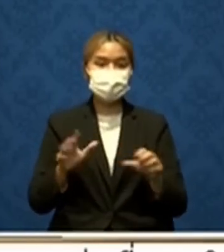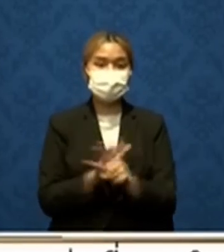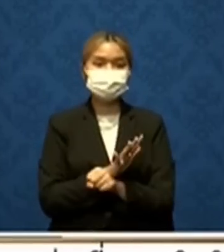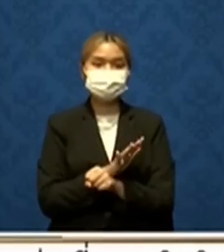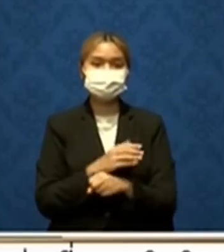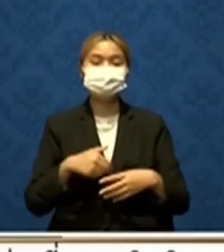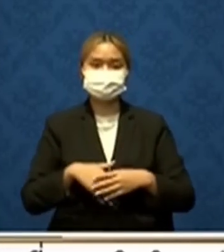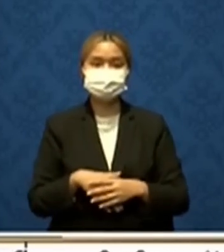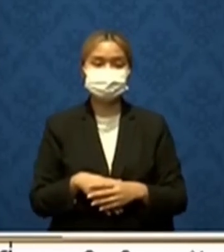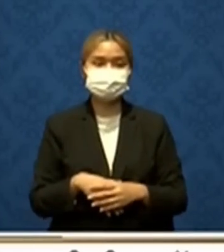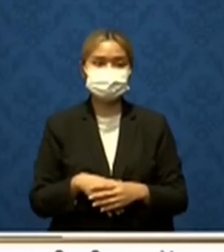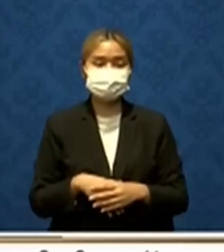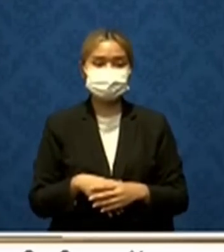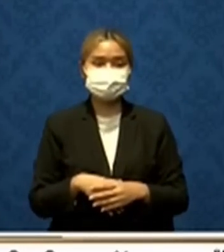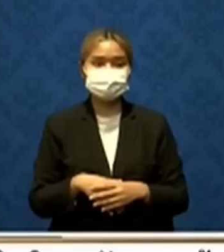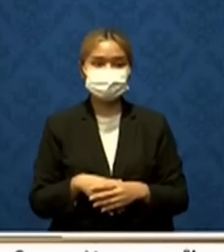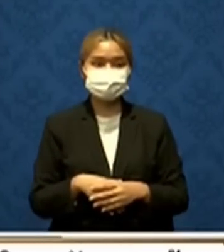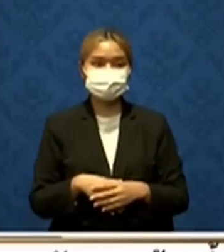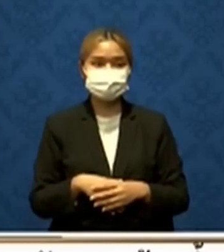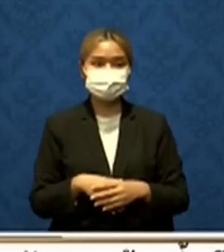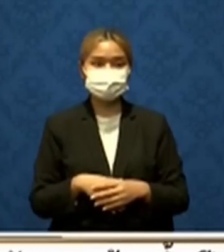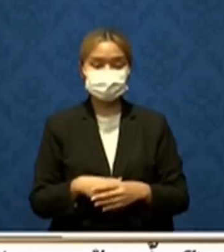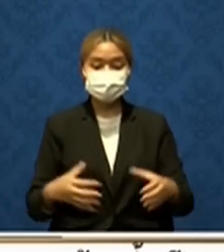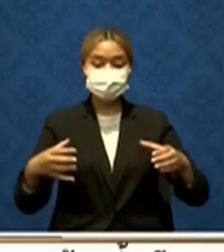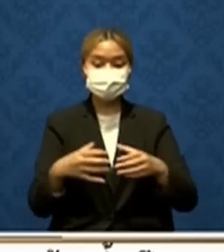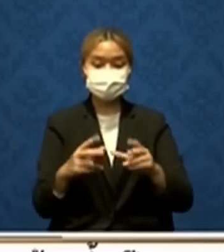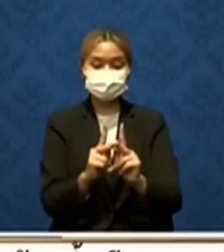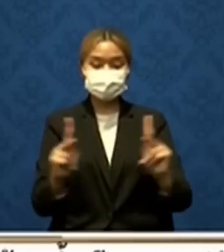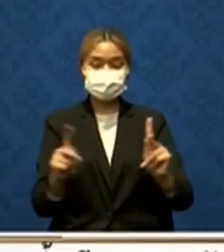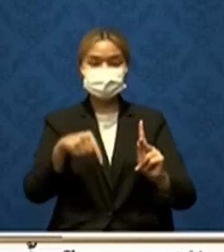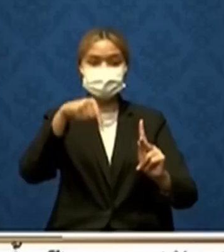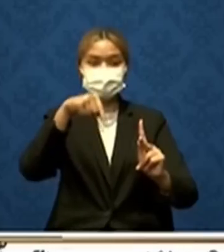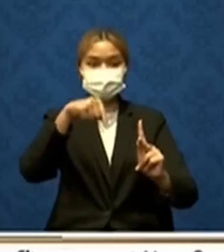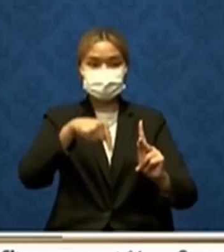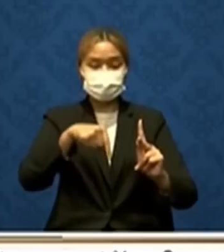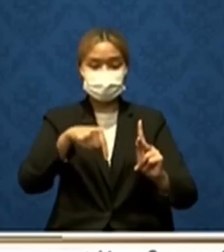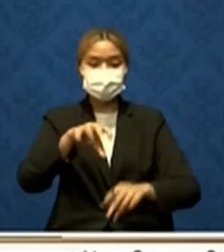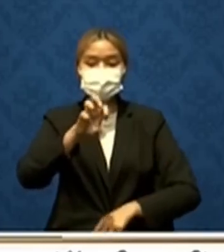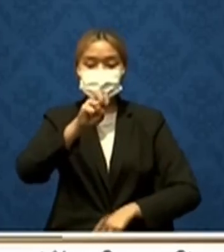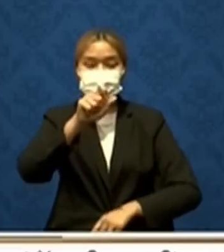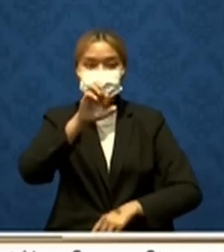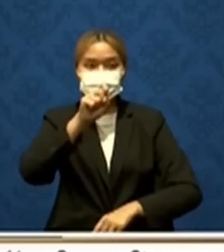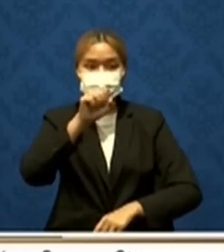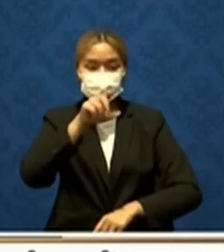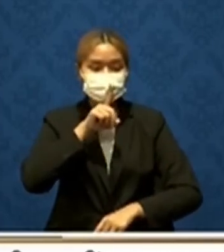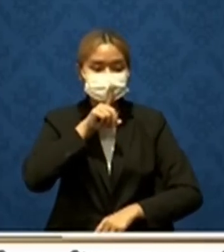ฮะซึ่งอันนี้เป็นการตั้งกรรมการสอบว่าใครต้องรับผิดชอบกี่ตังค์กี่บาทตาม